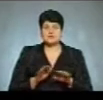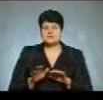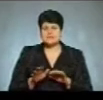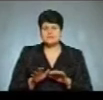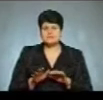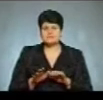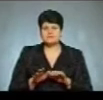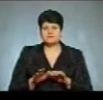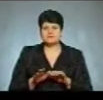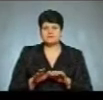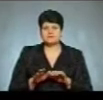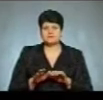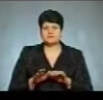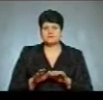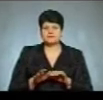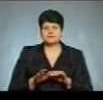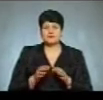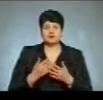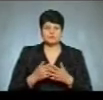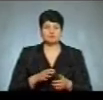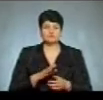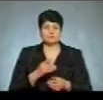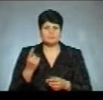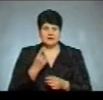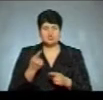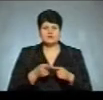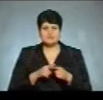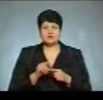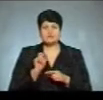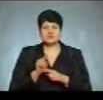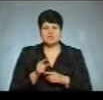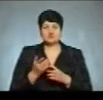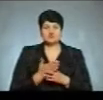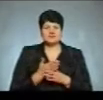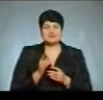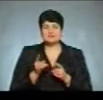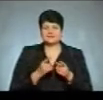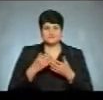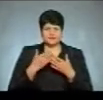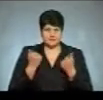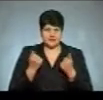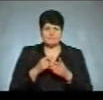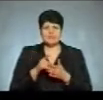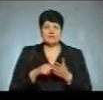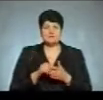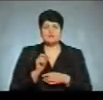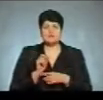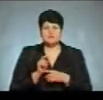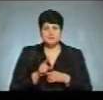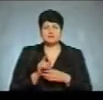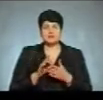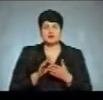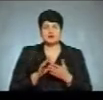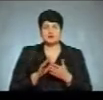не, тобто відбулося перший блок – це призначення субсидій, який не змінився. Тобто з питань призначення, самі умови